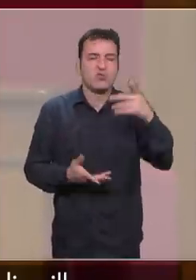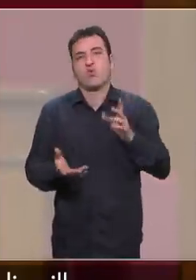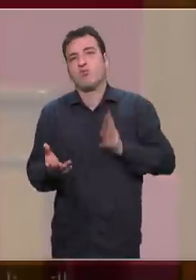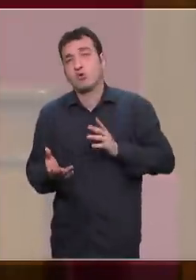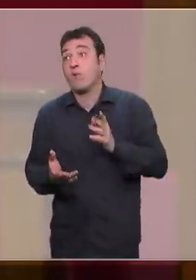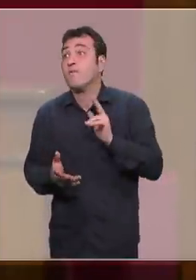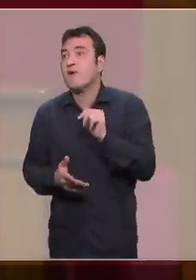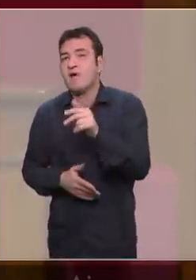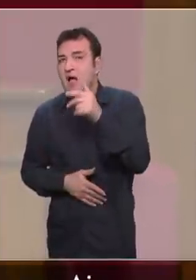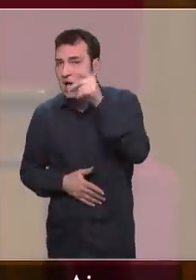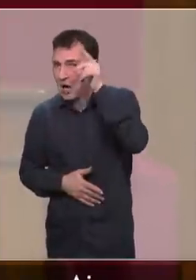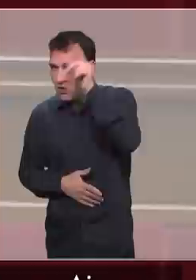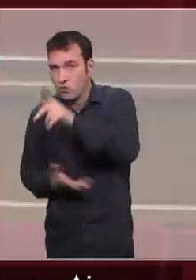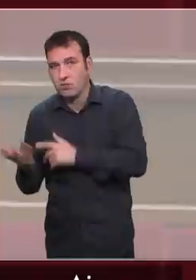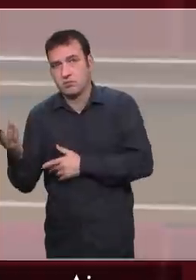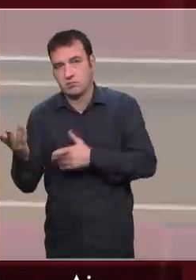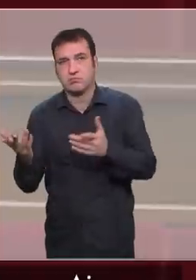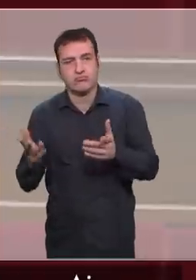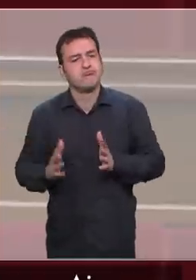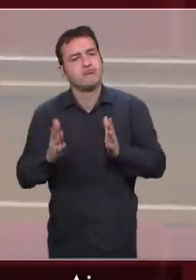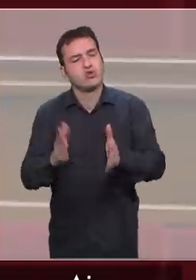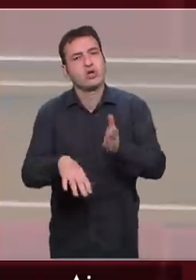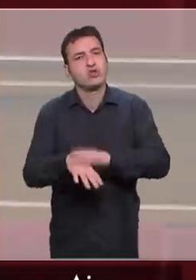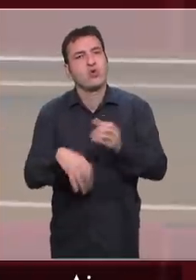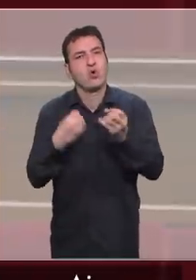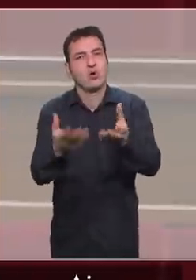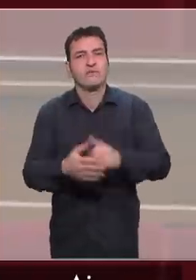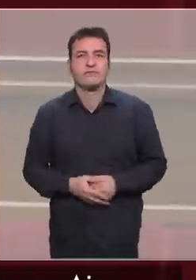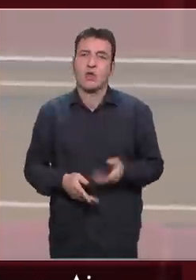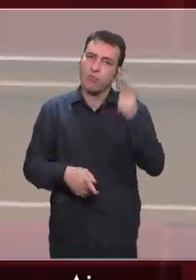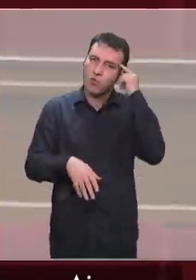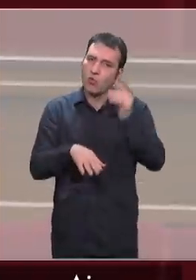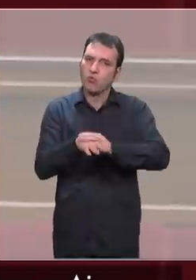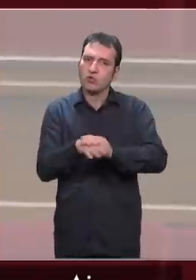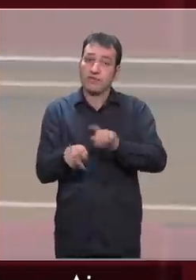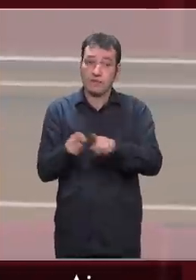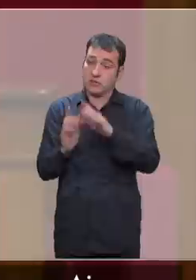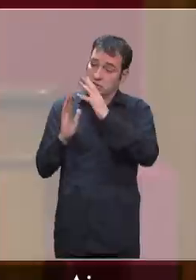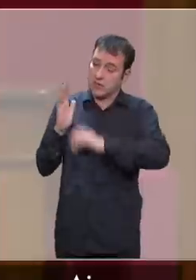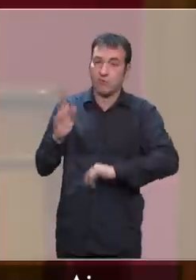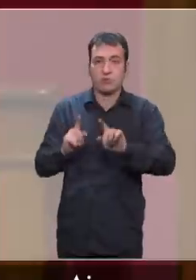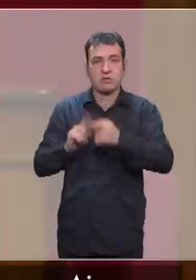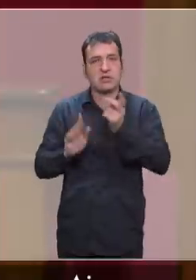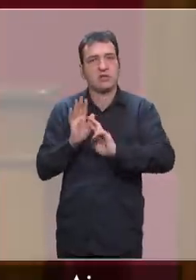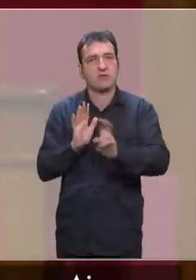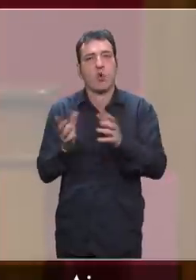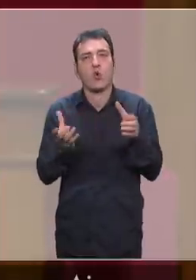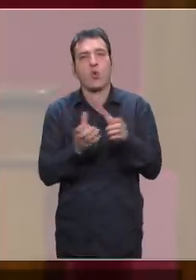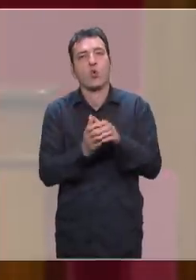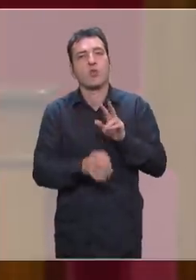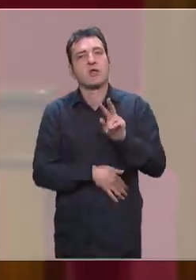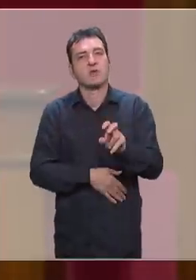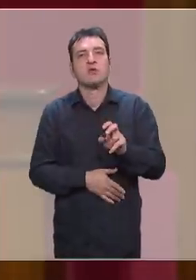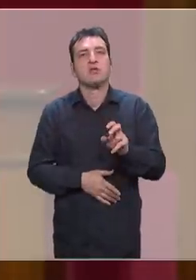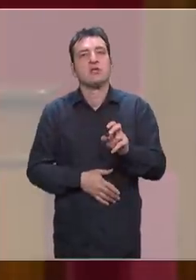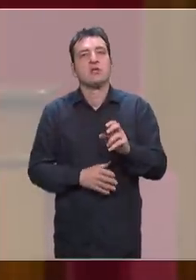chocs d'offres. Pour ces motifs et sur la base des constats faits dans le cadre du rapport spécial transport, le groupe écologiste a déposé